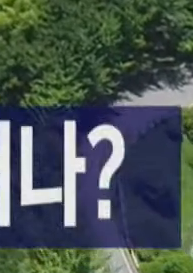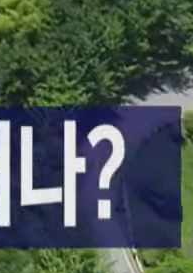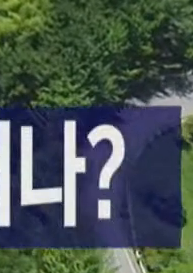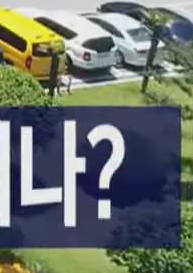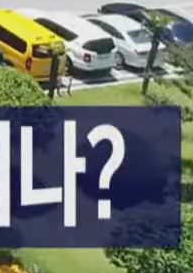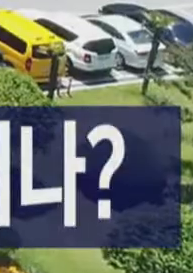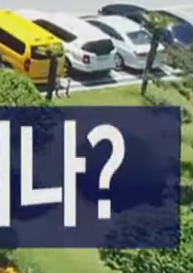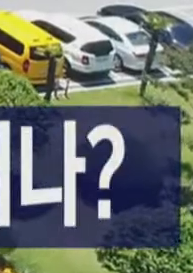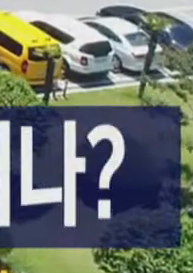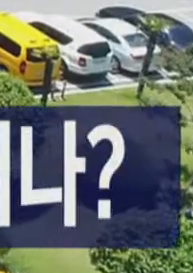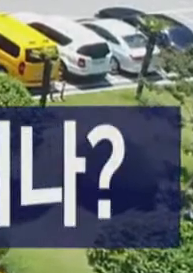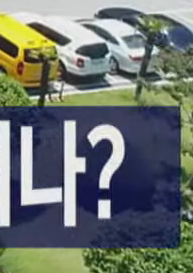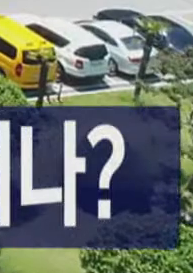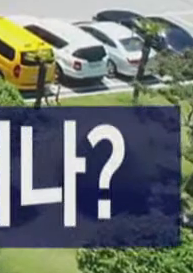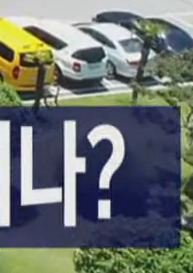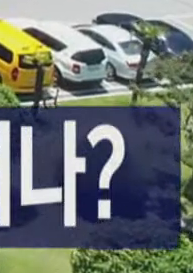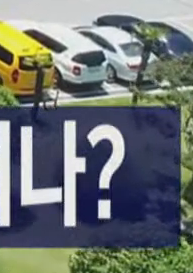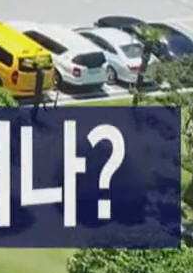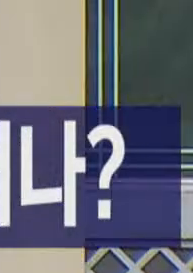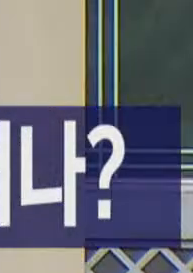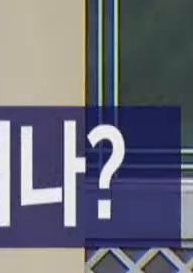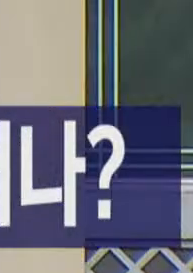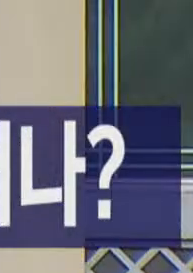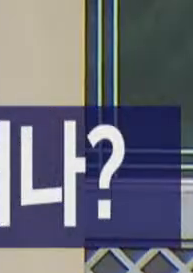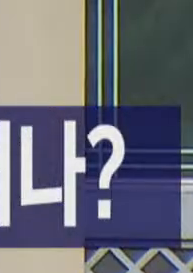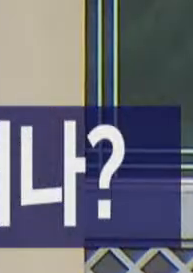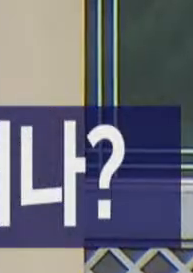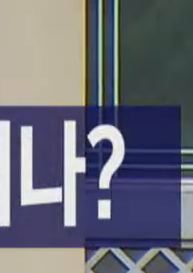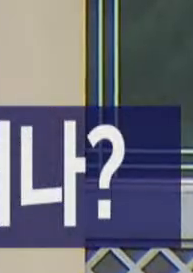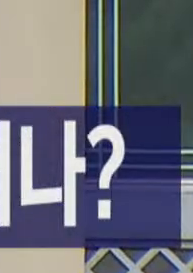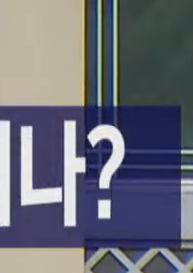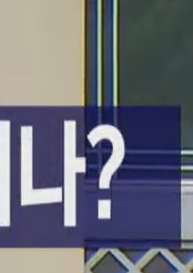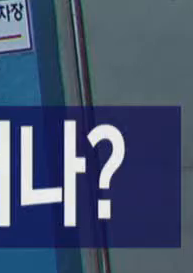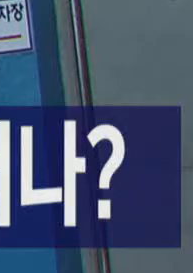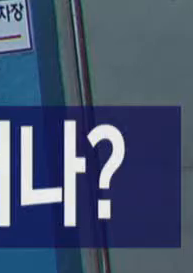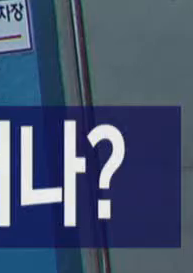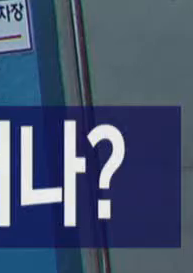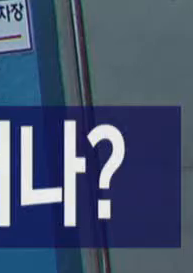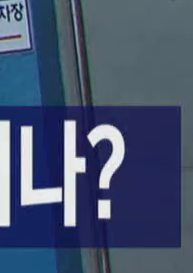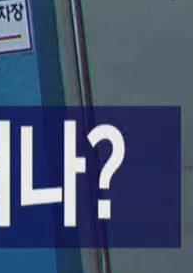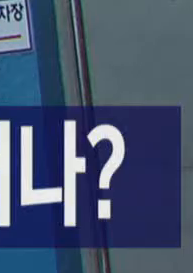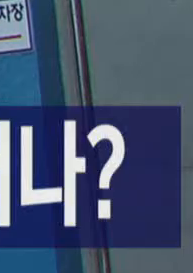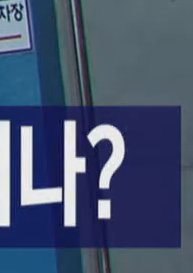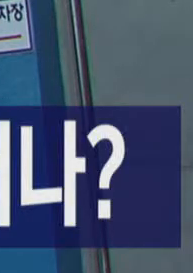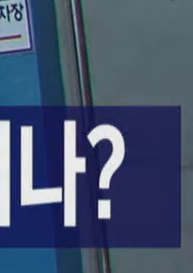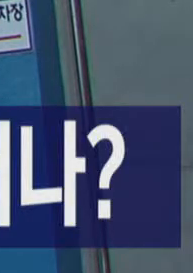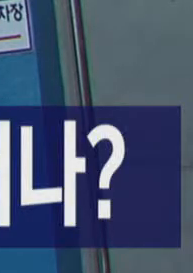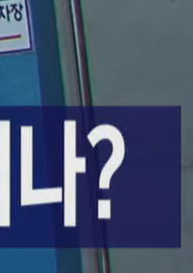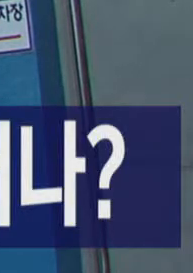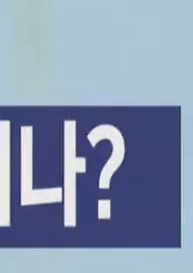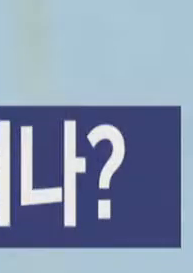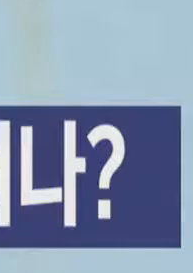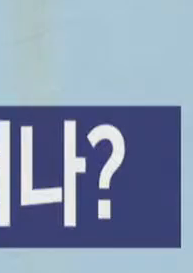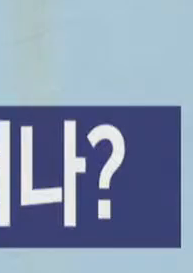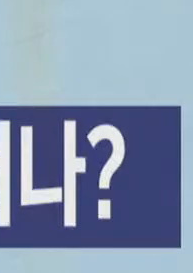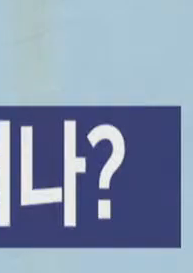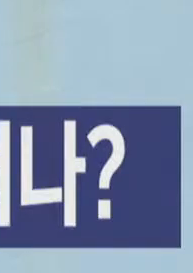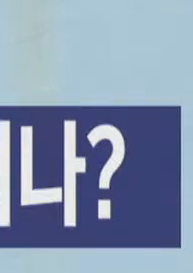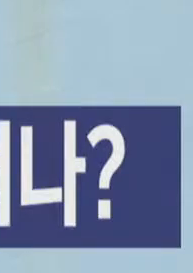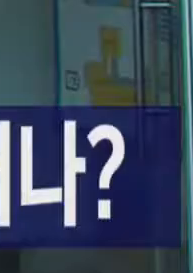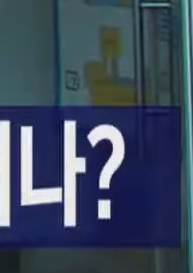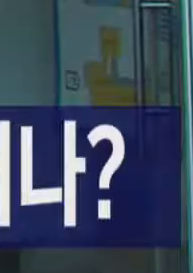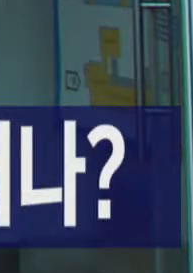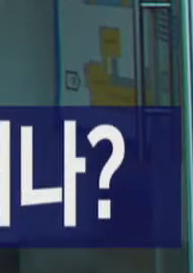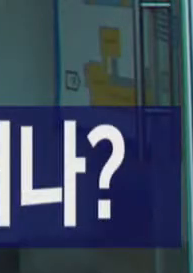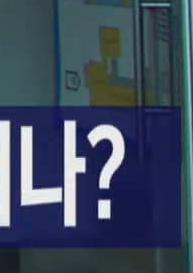시립도서관 내 갑질로 홍역을 치렀던 여수시청 공직사회가 민원인에 대한 욕설과 협박 파문으로 또다시 몸살을 앓고